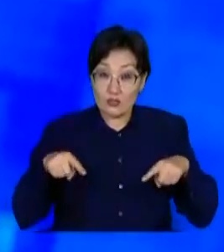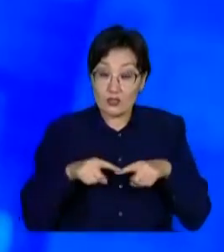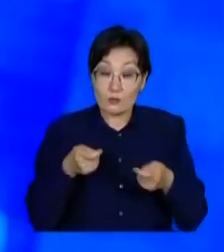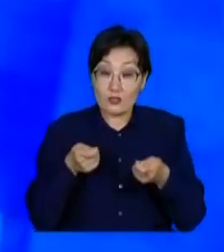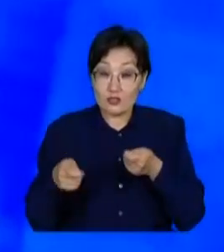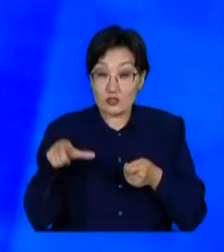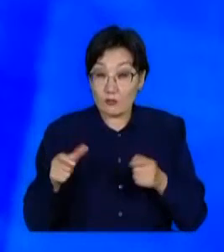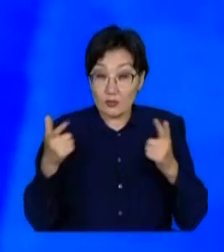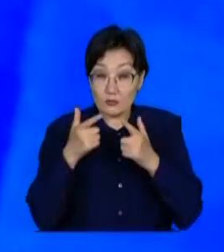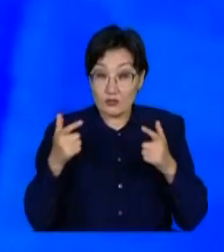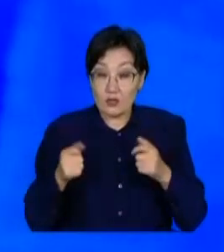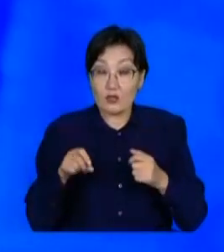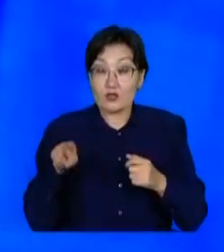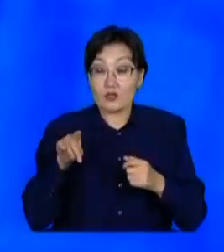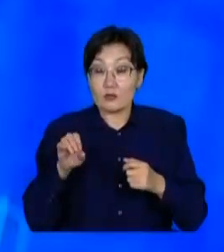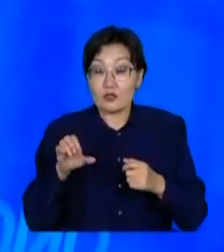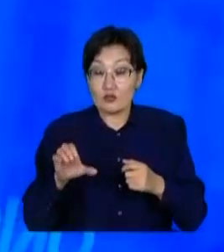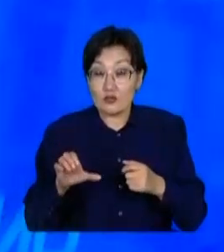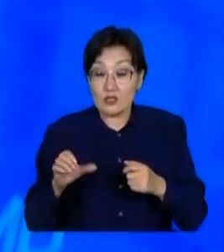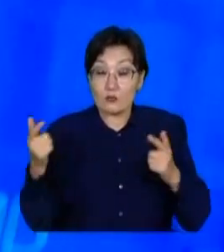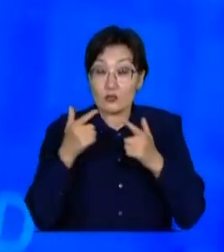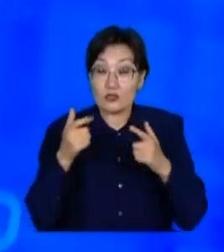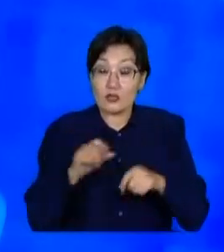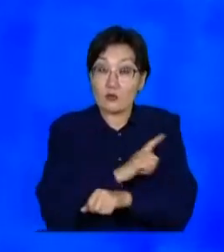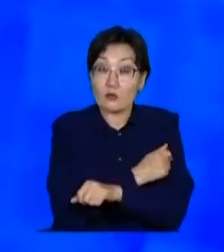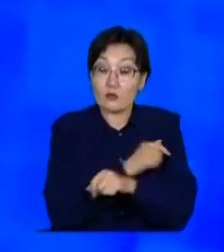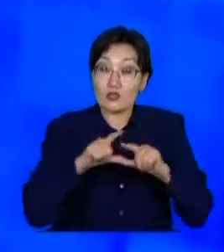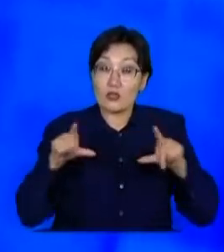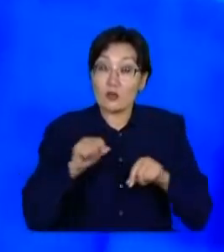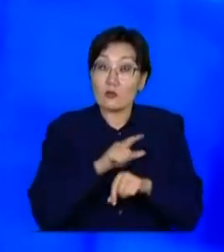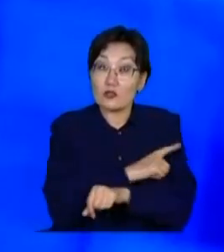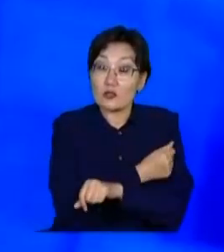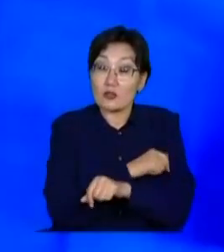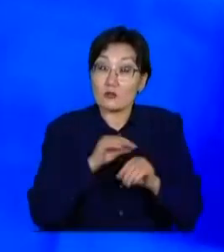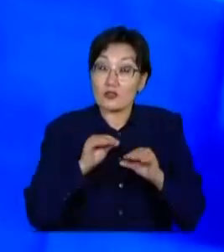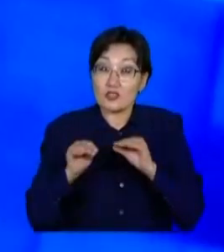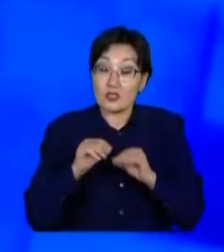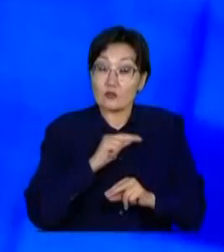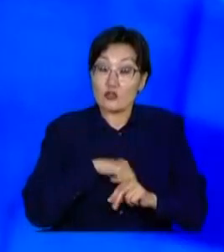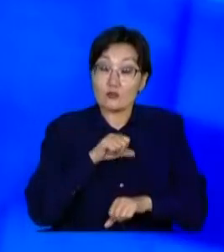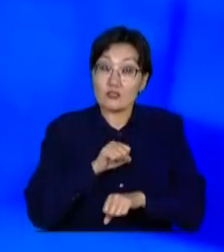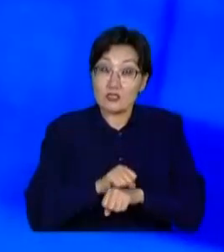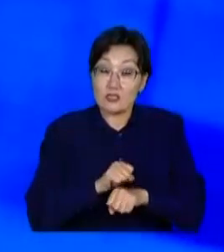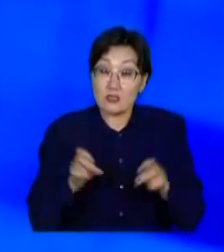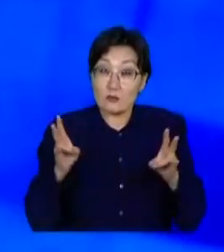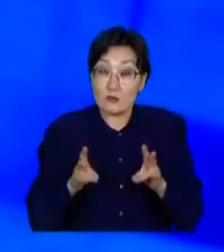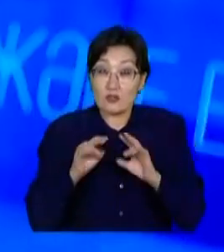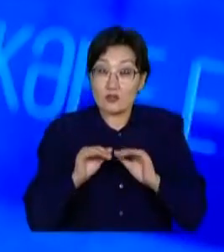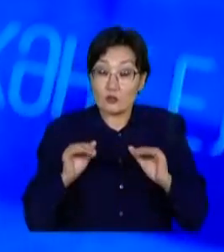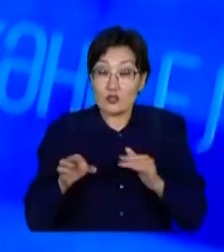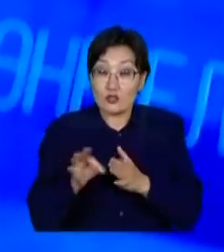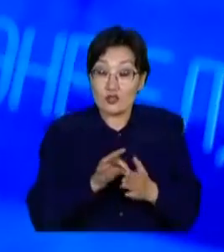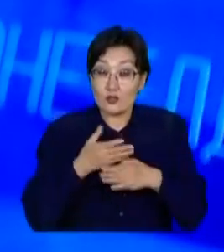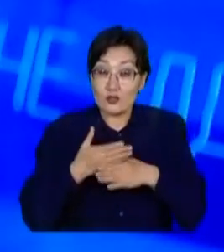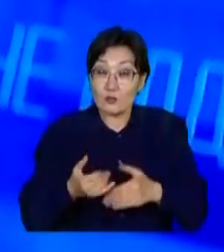басшысы мәлімдеді. Тедрос Гебрейесустың айтуынша, ауруханалардағы медициналық құрылғылар істен шыққан. Зардап шеккендерге шұғыл